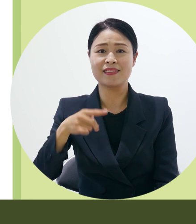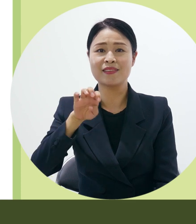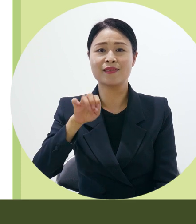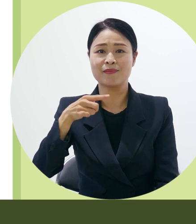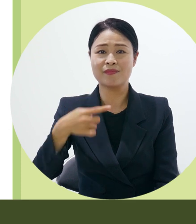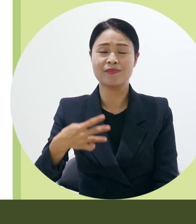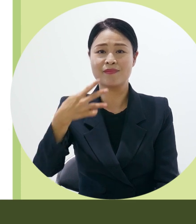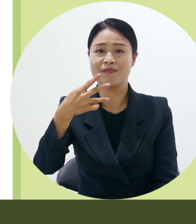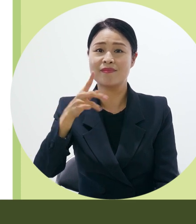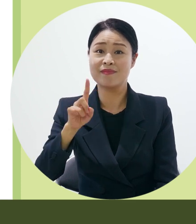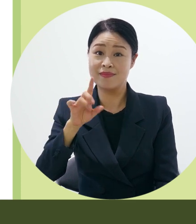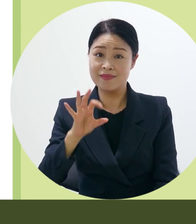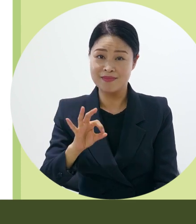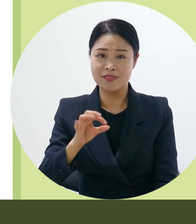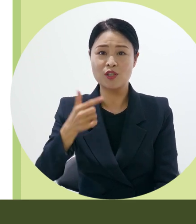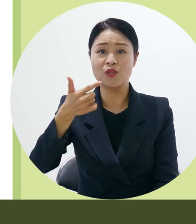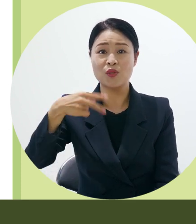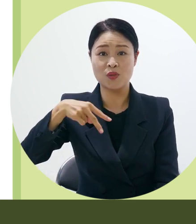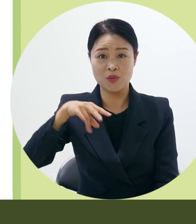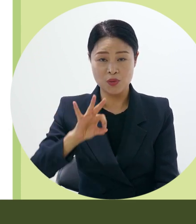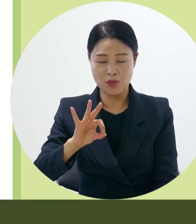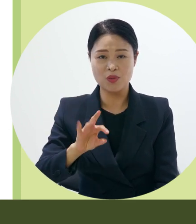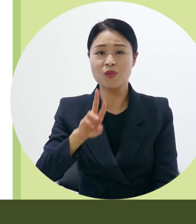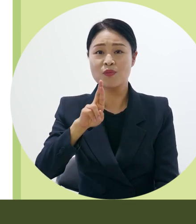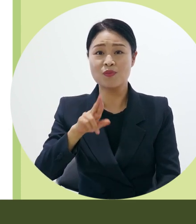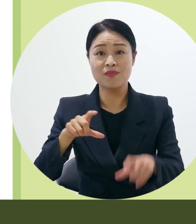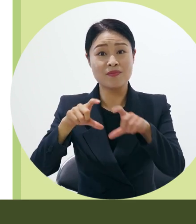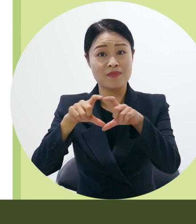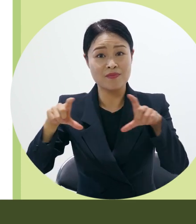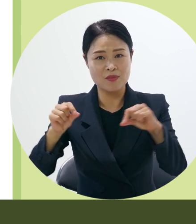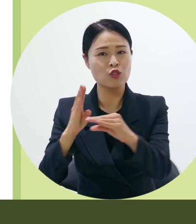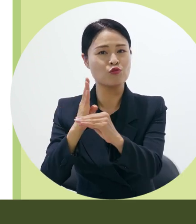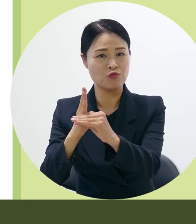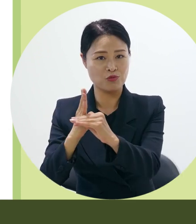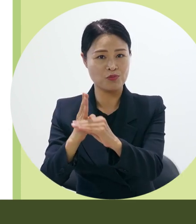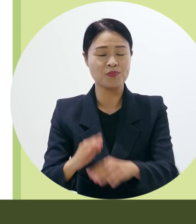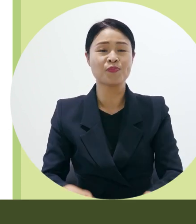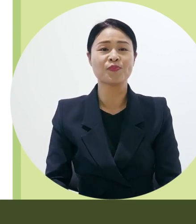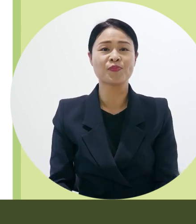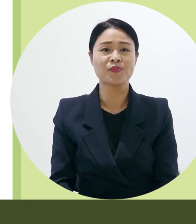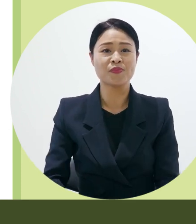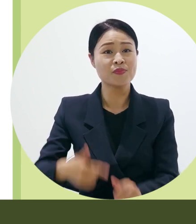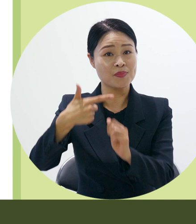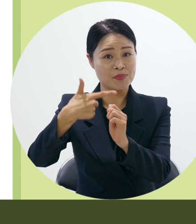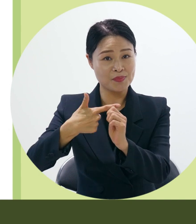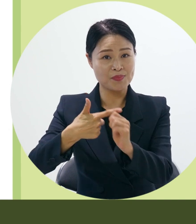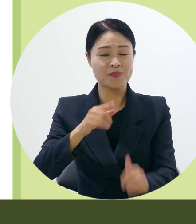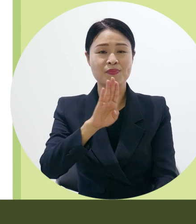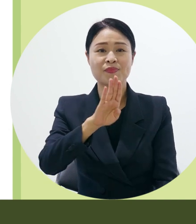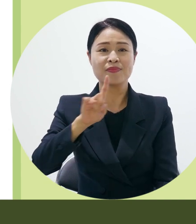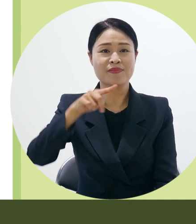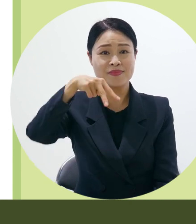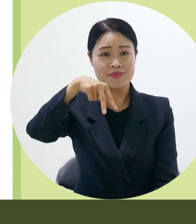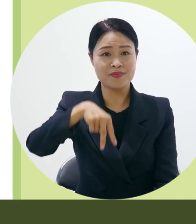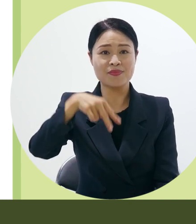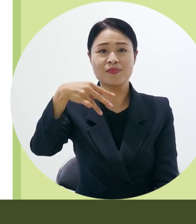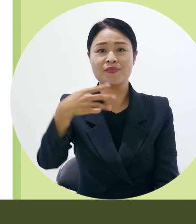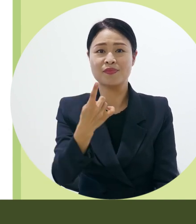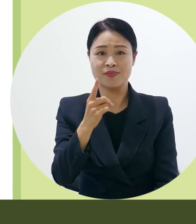11. 한올생약의 ABY 손 소독 티슈 에탄올 등 24개